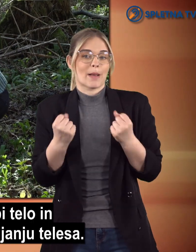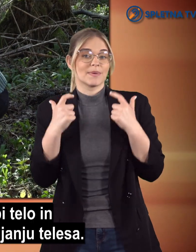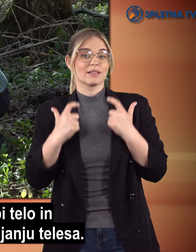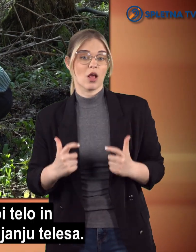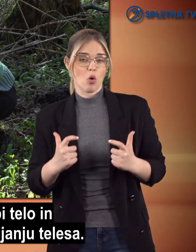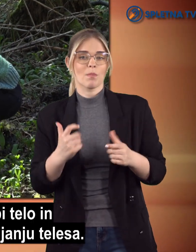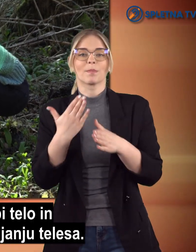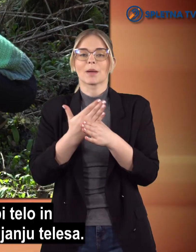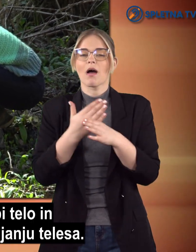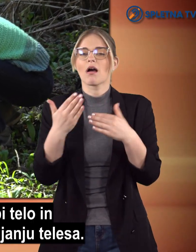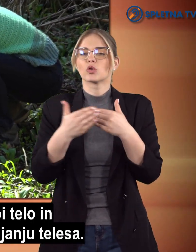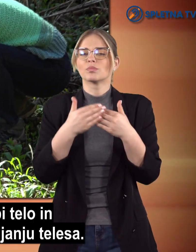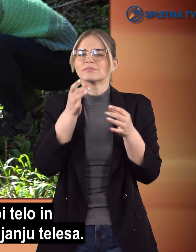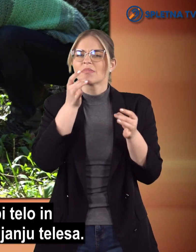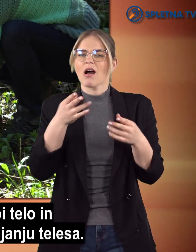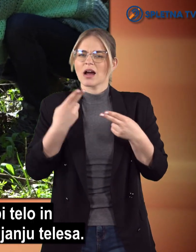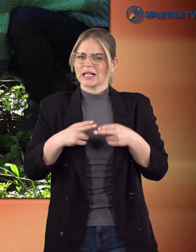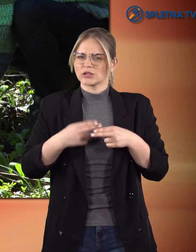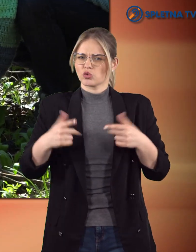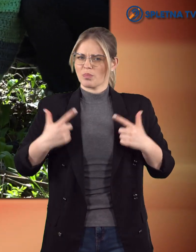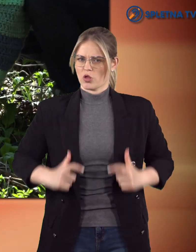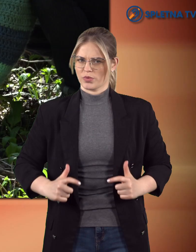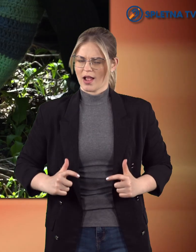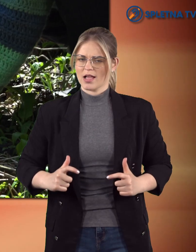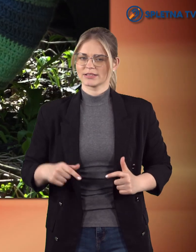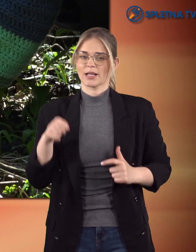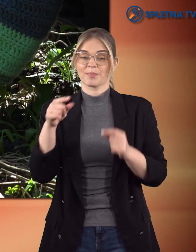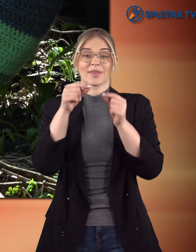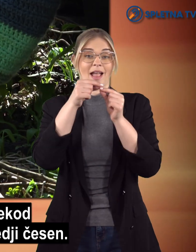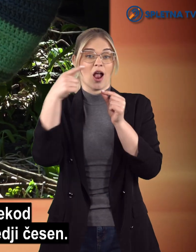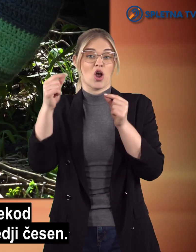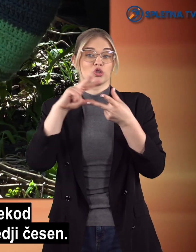telo in pomaga pri razstrupljanju telesa.